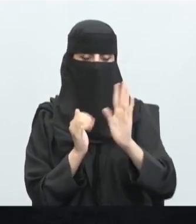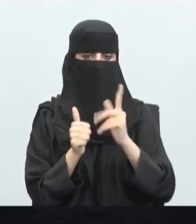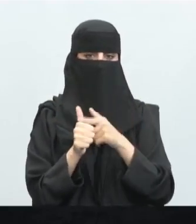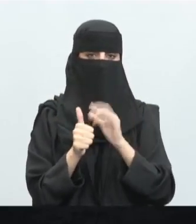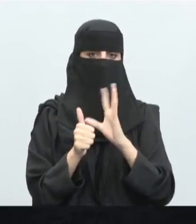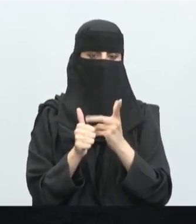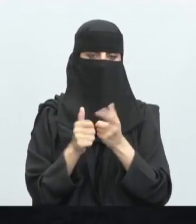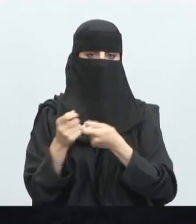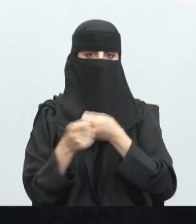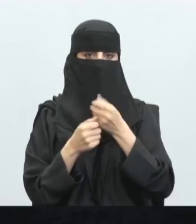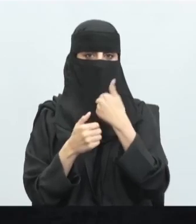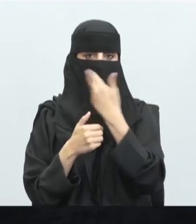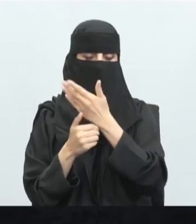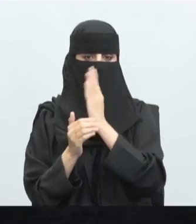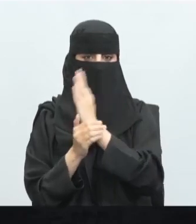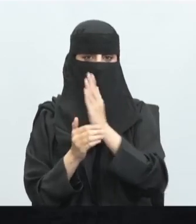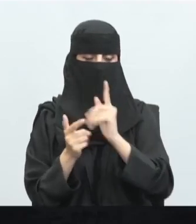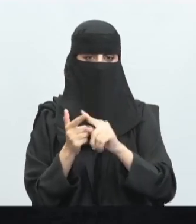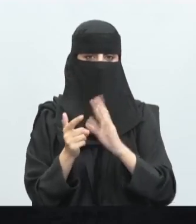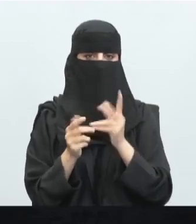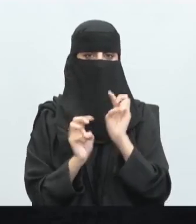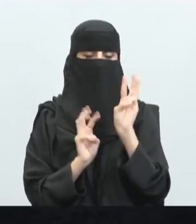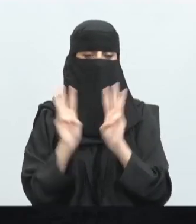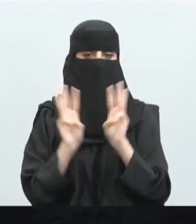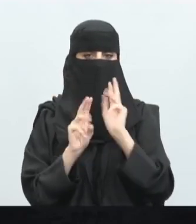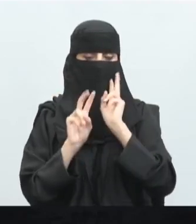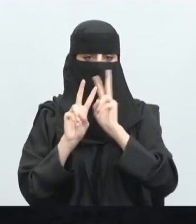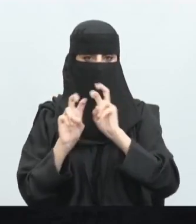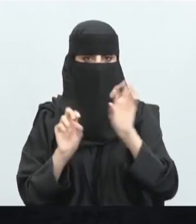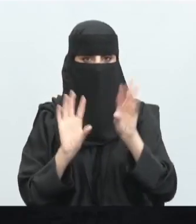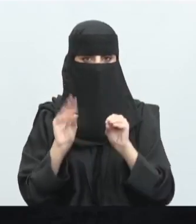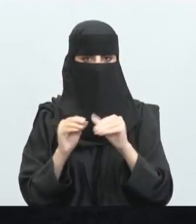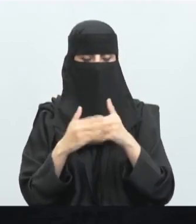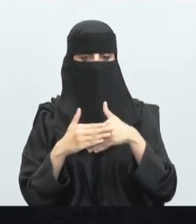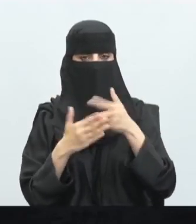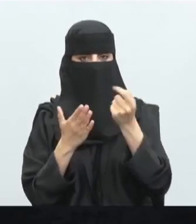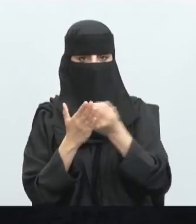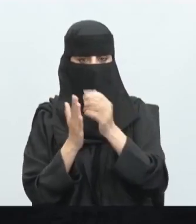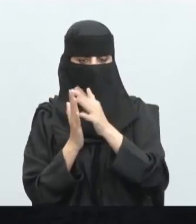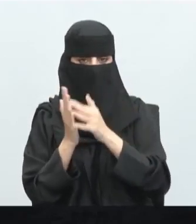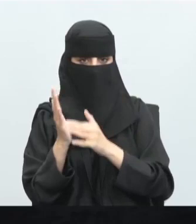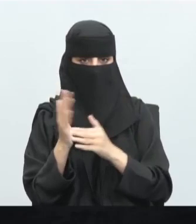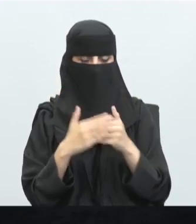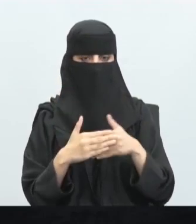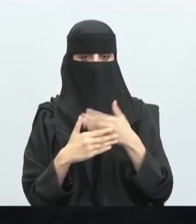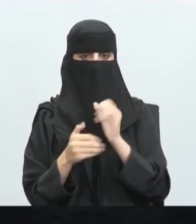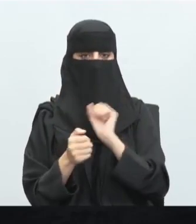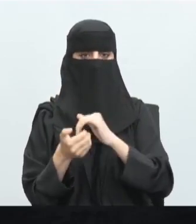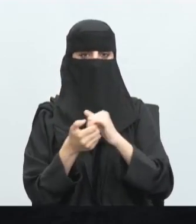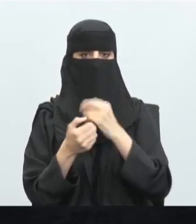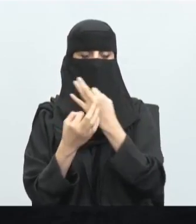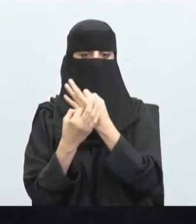بعد تلخيصها او كتابتها ثم عرضها امام من زملائكم يجب